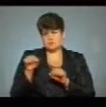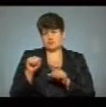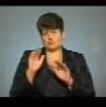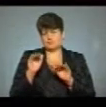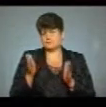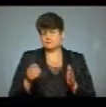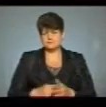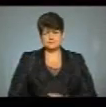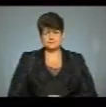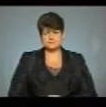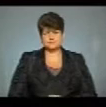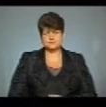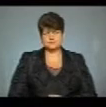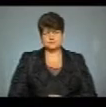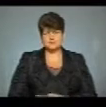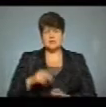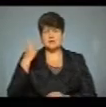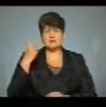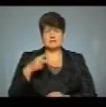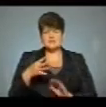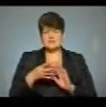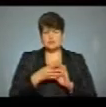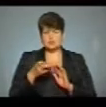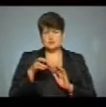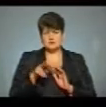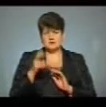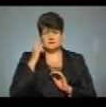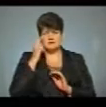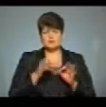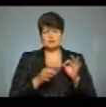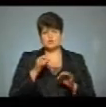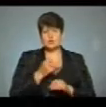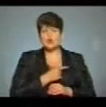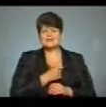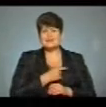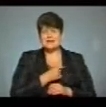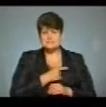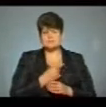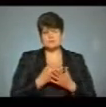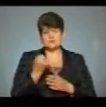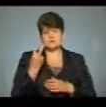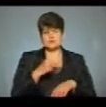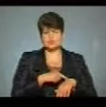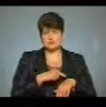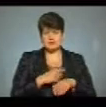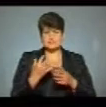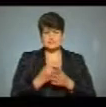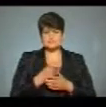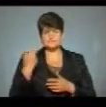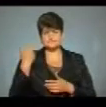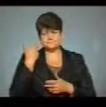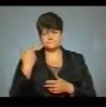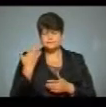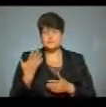проститися. Нагадаю, 29 липня у Київському райсуді Одеси близько 12-ї години знайшли з вогнепальним пораненням у